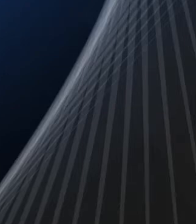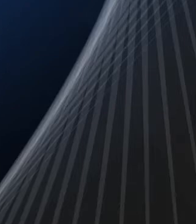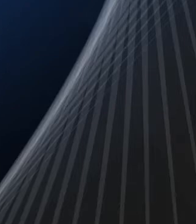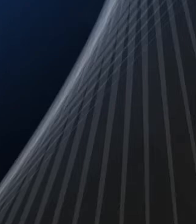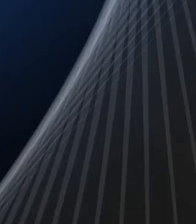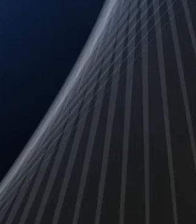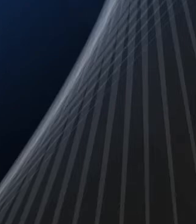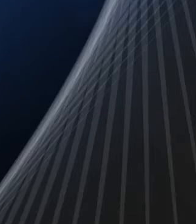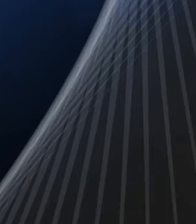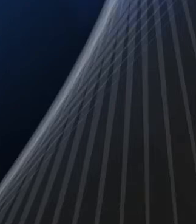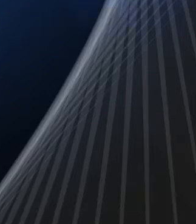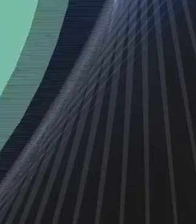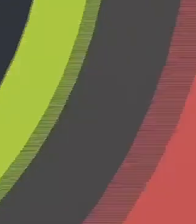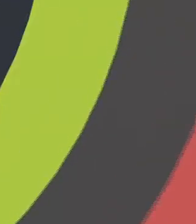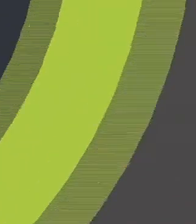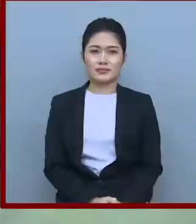พี่น้อง